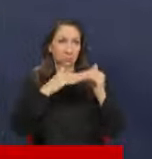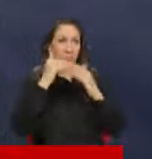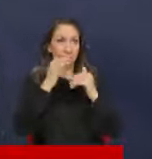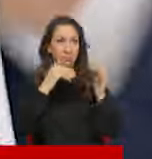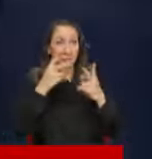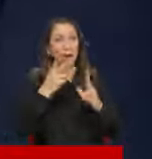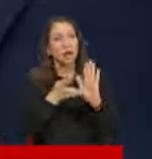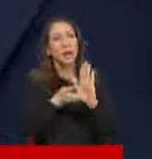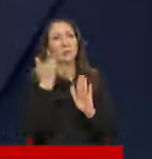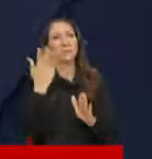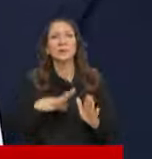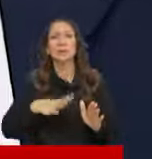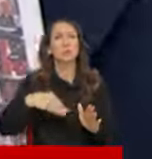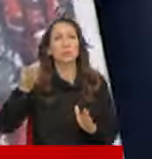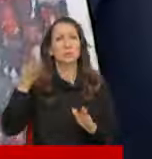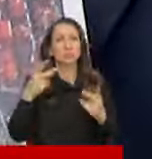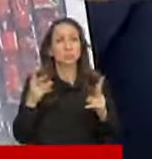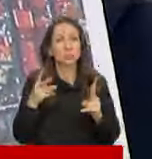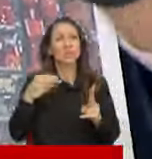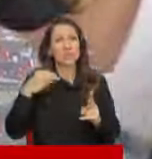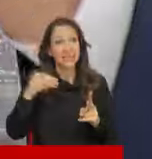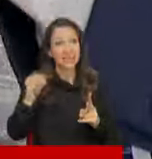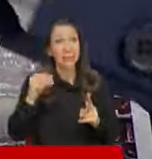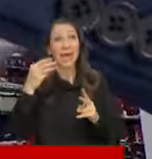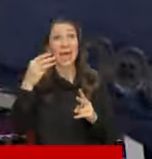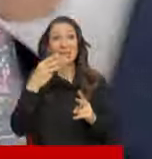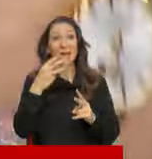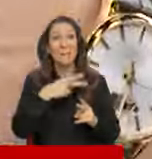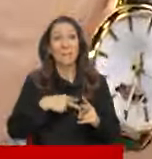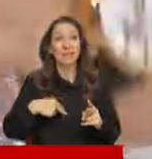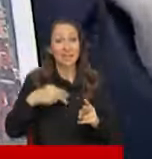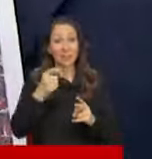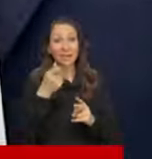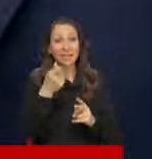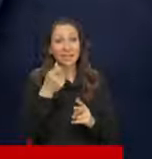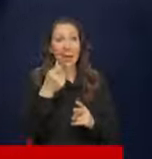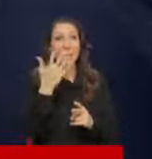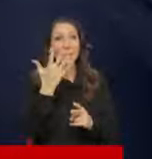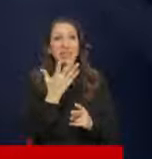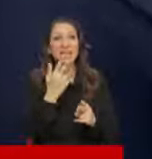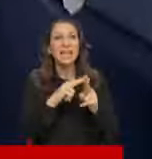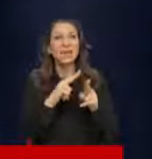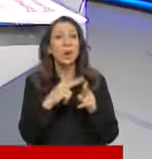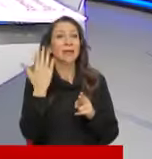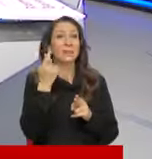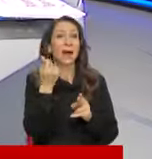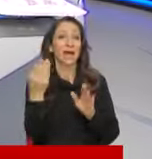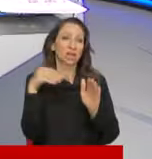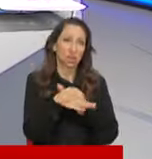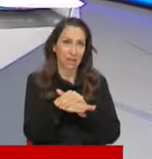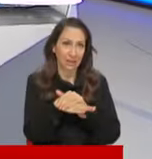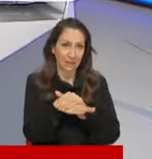kaldırdım istesem satabilirim satsaydı Esenler Belediyesi'nin kasasına 5 katrilyon eski rakamla para